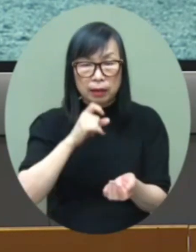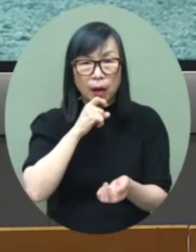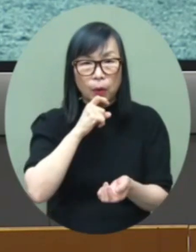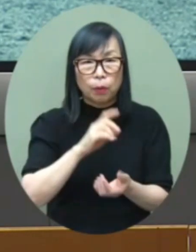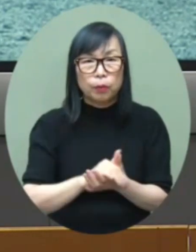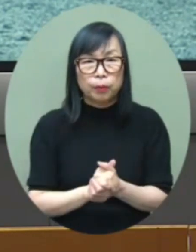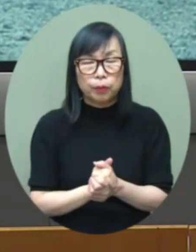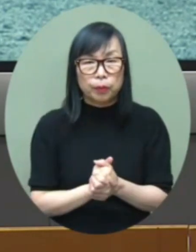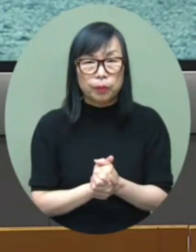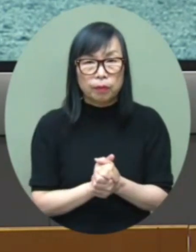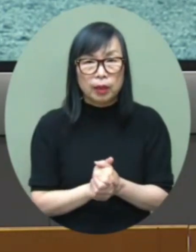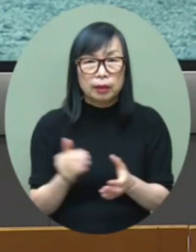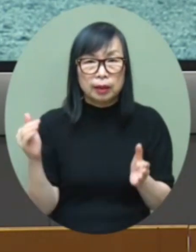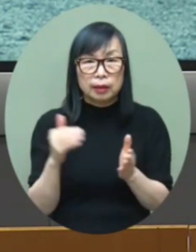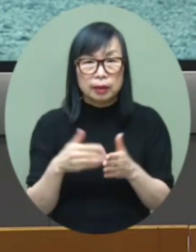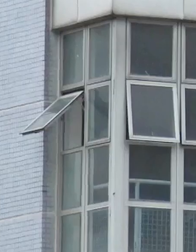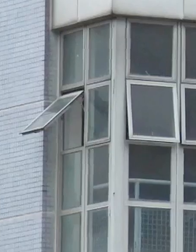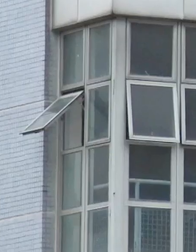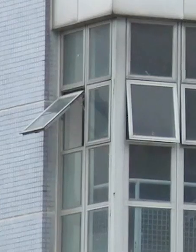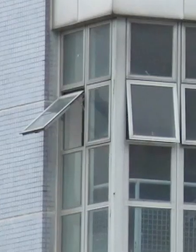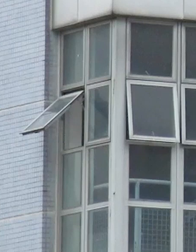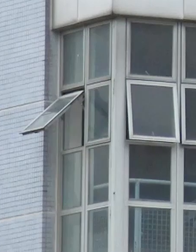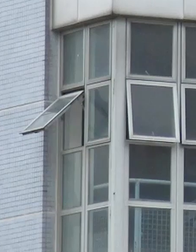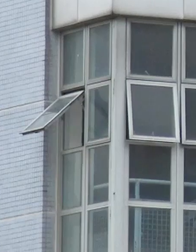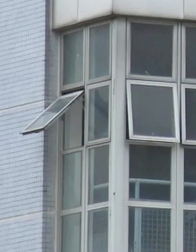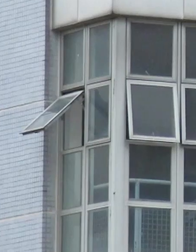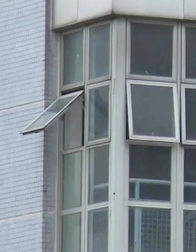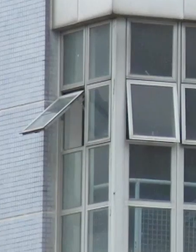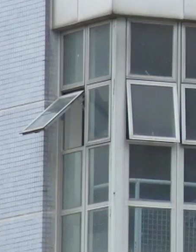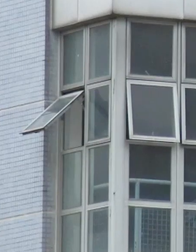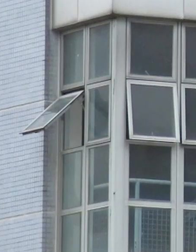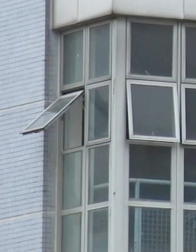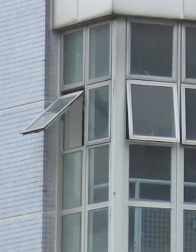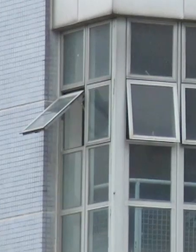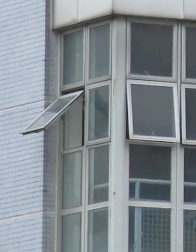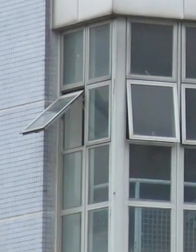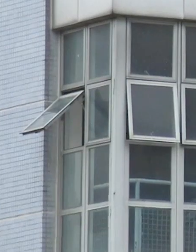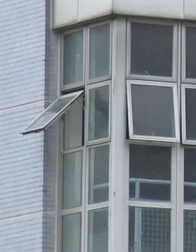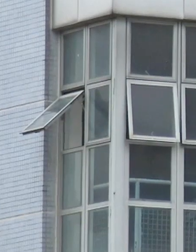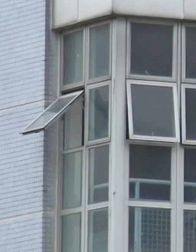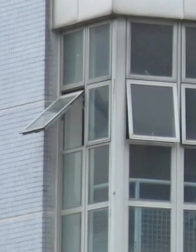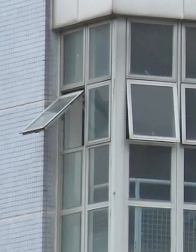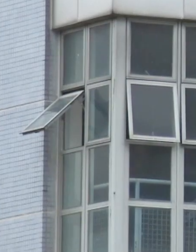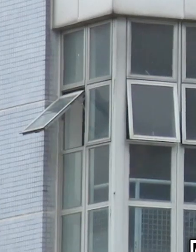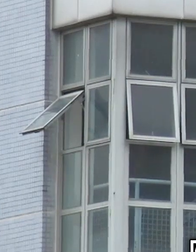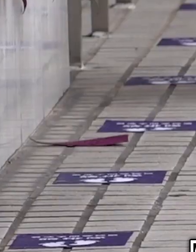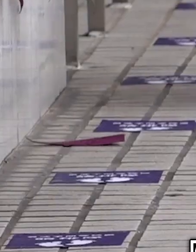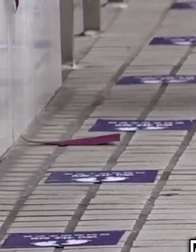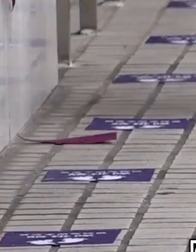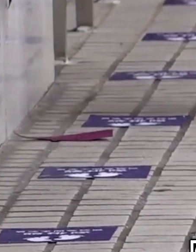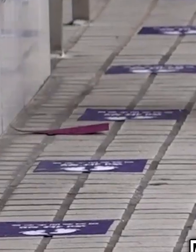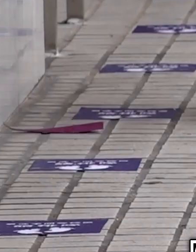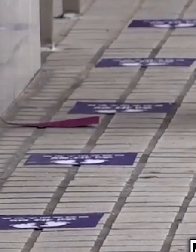的個案，17宗是輸入性個案。今朝學校是呈報了有26宗新增的個案，除